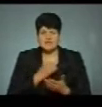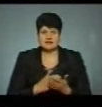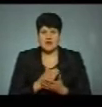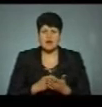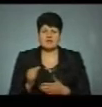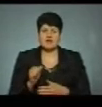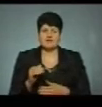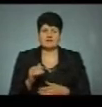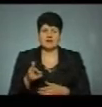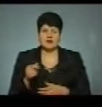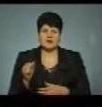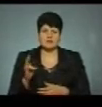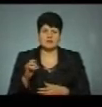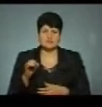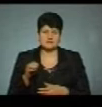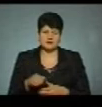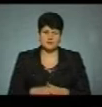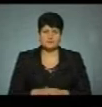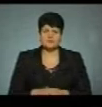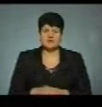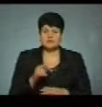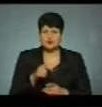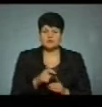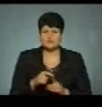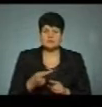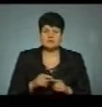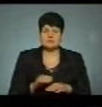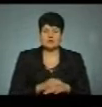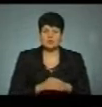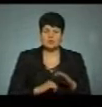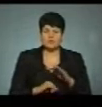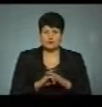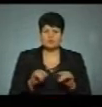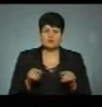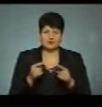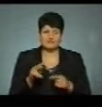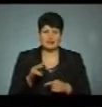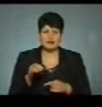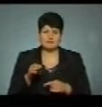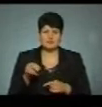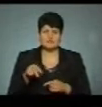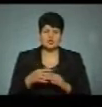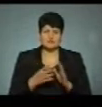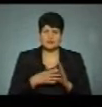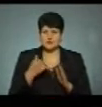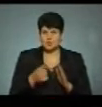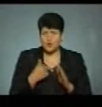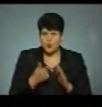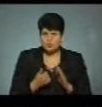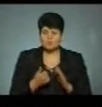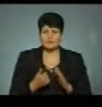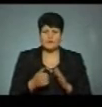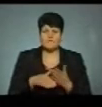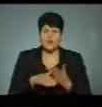голова благодійного фонду «Пам'ять і любов» Андрій Савчук. За його словами, цей благодійний фонд створений у липні 2019 року.